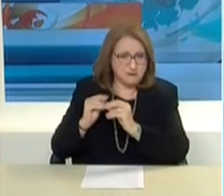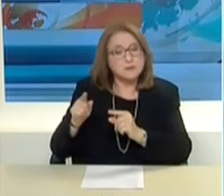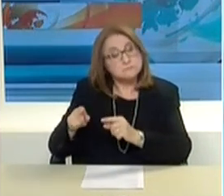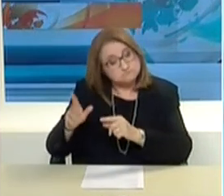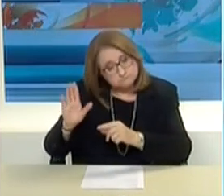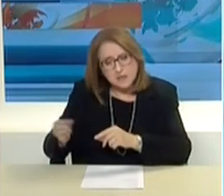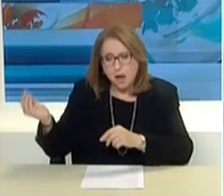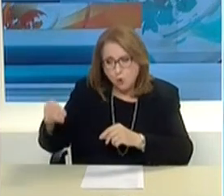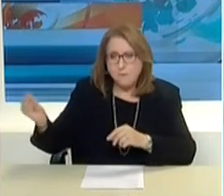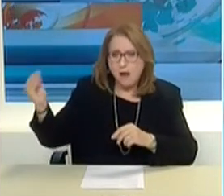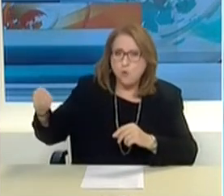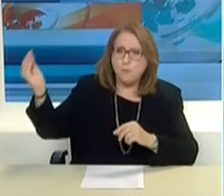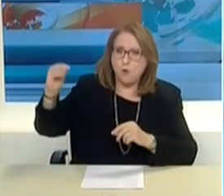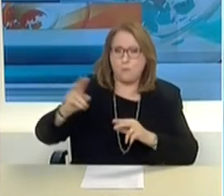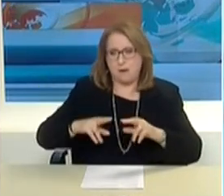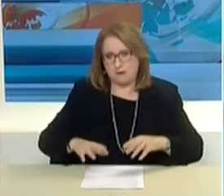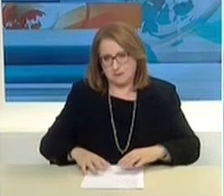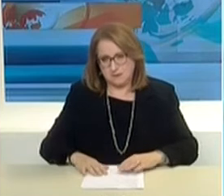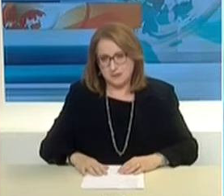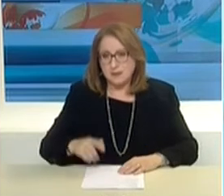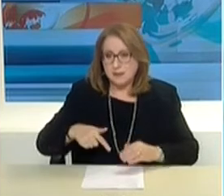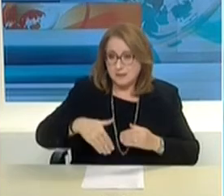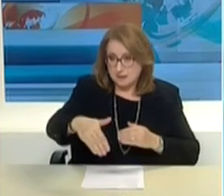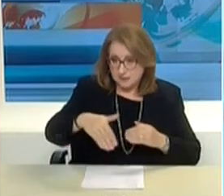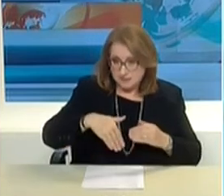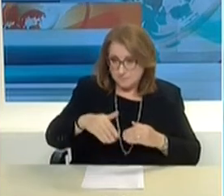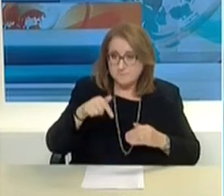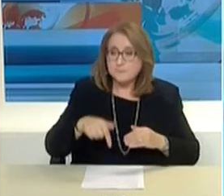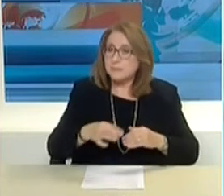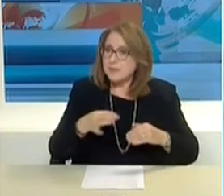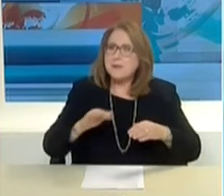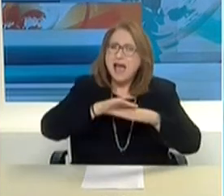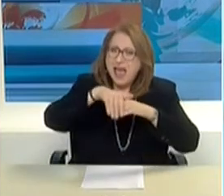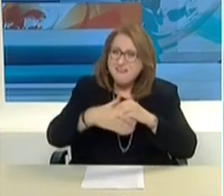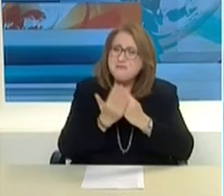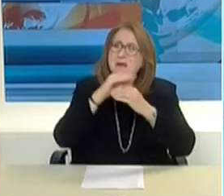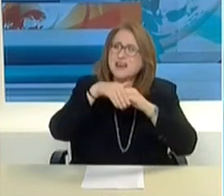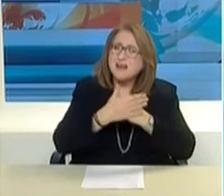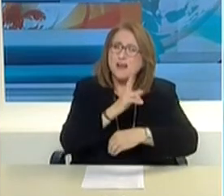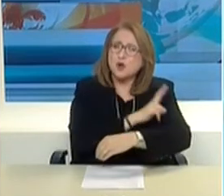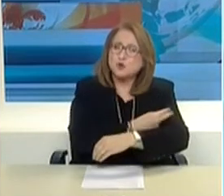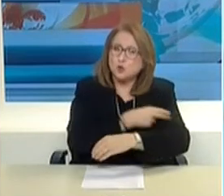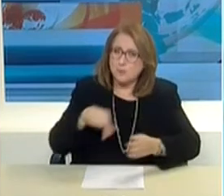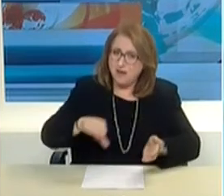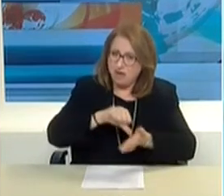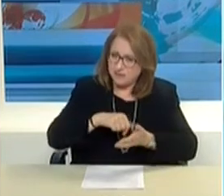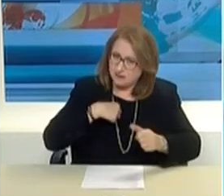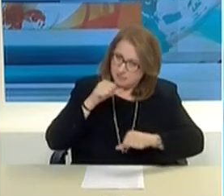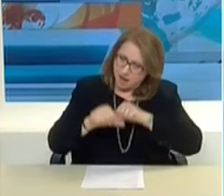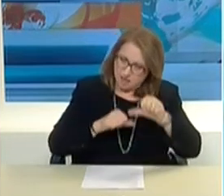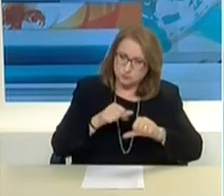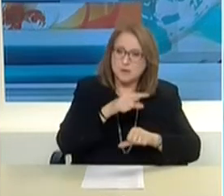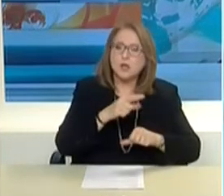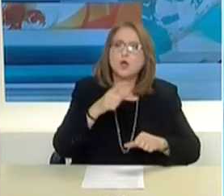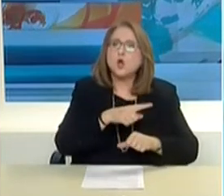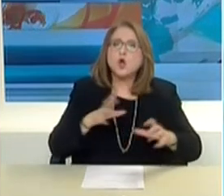τις επόμενες ημέρες θα αλλάξουμε το σχέδιο μας για την εφημερία των νοσοκομείων της Αθήνας. Το νοσοκομείο Σωτηρία